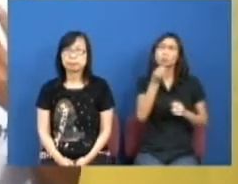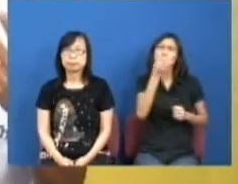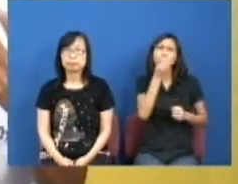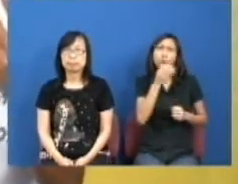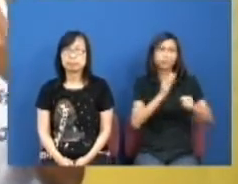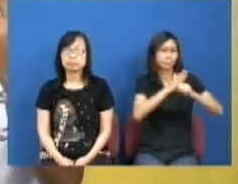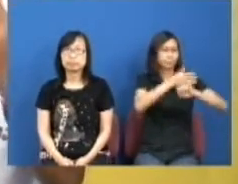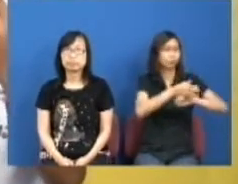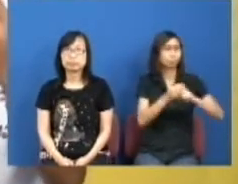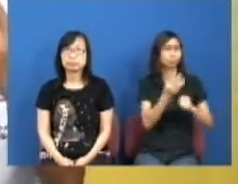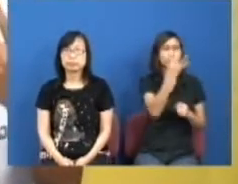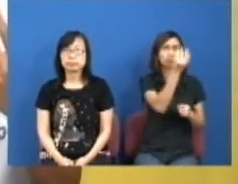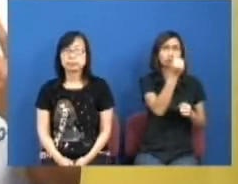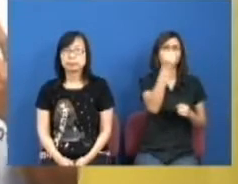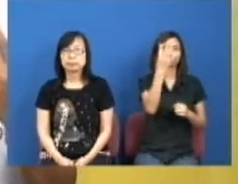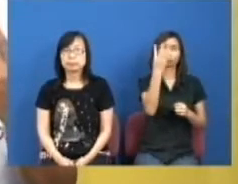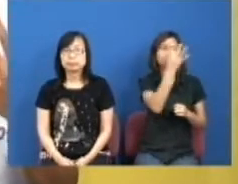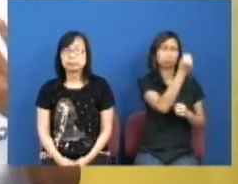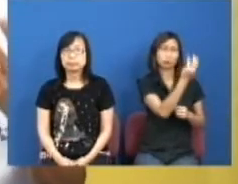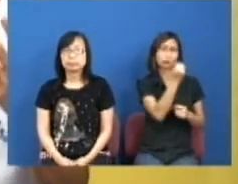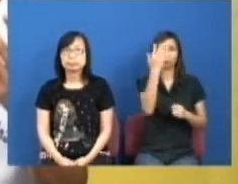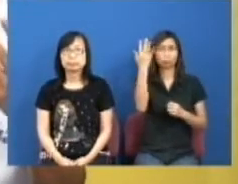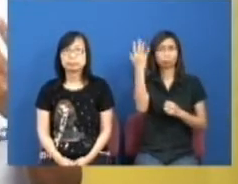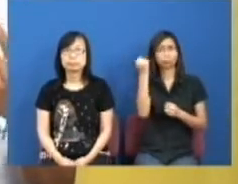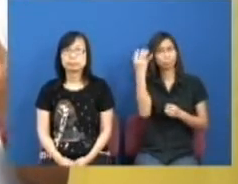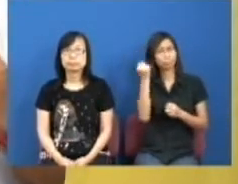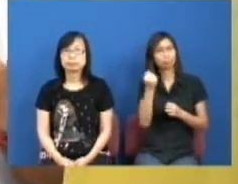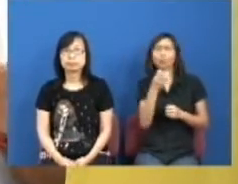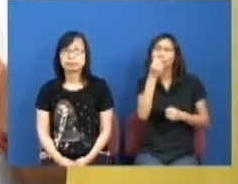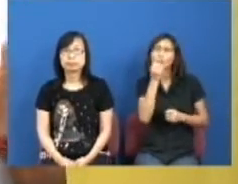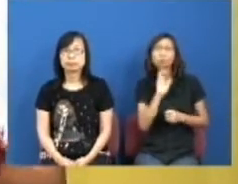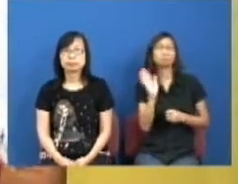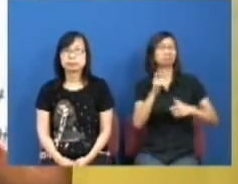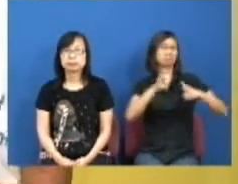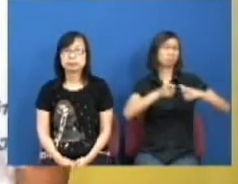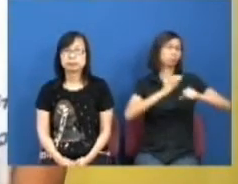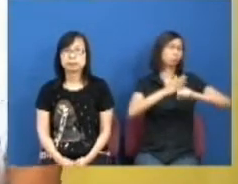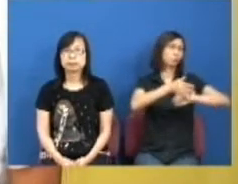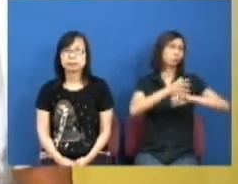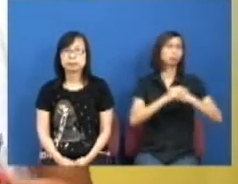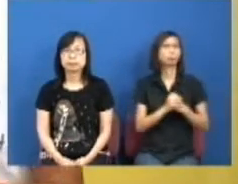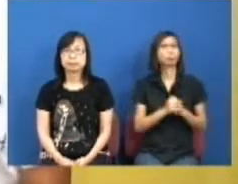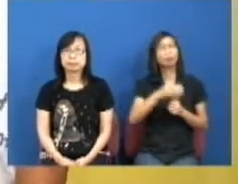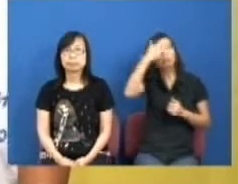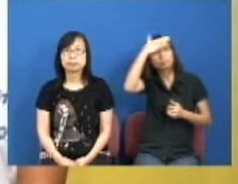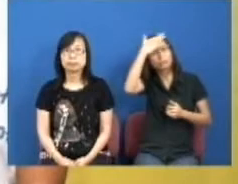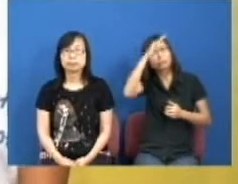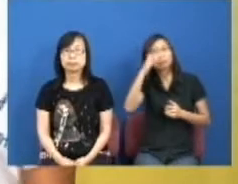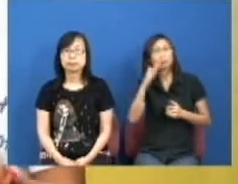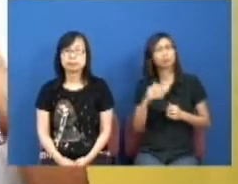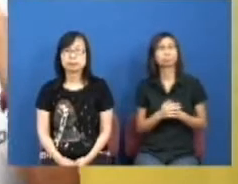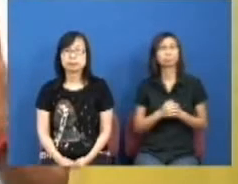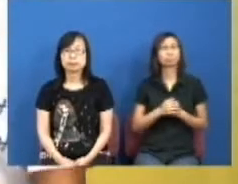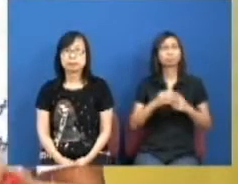五十啊，有時係四十，有時五十咁。所以香港不是一個公民社會喎，是不是這樣理解一個概念呢？還是其